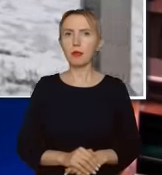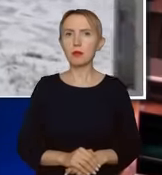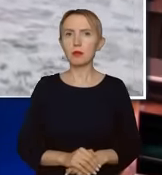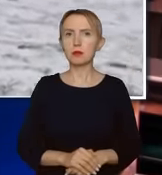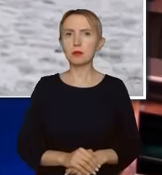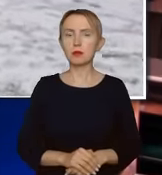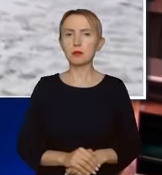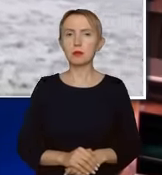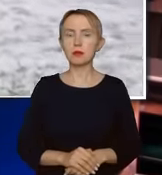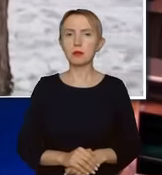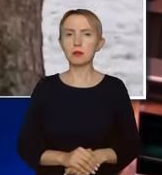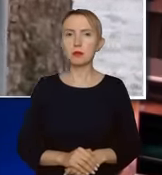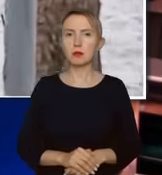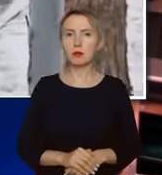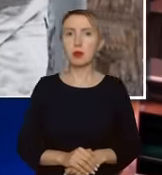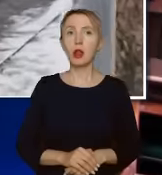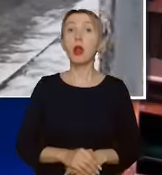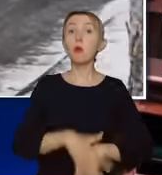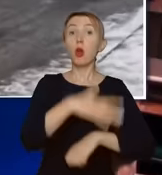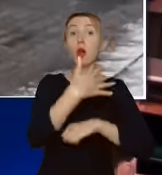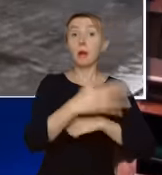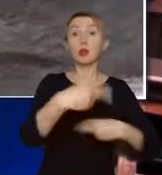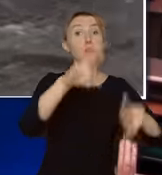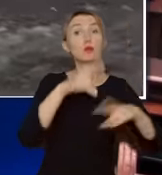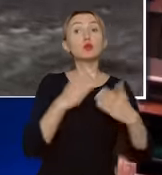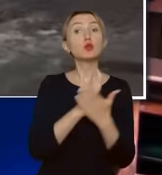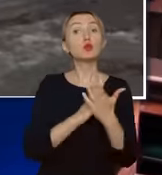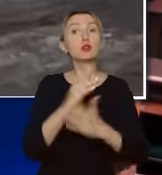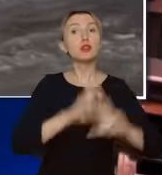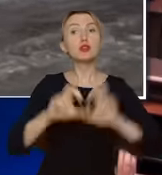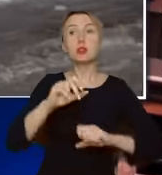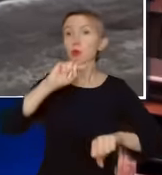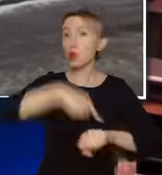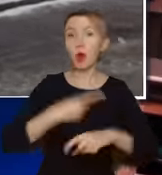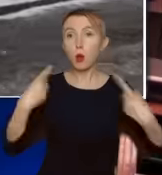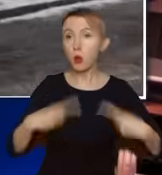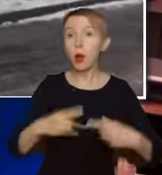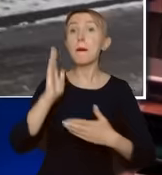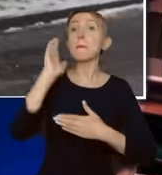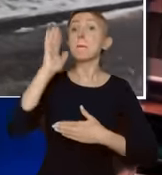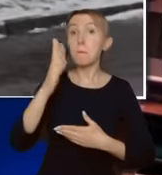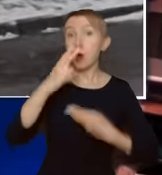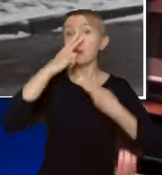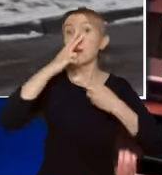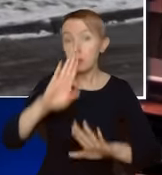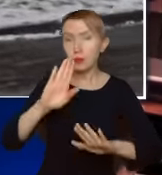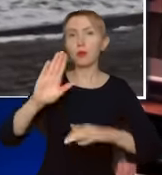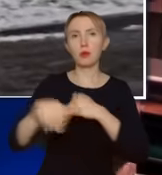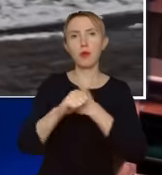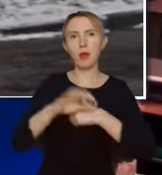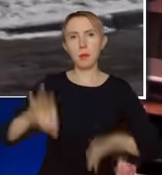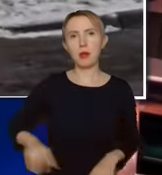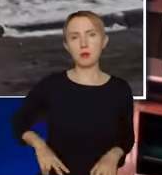nie wrócił ze stanu spoczynku do służby czynnej prokuratorskiej. Dopiero później, kiedy to zostało stwierdzone, kiedy pan minister